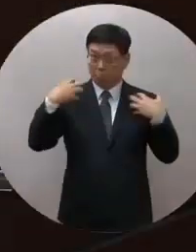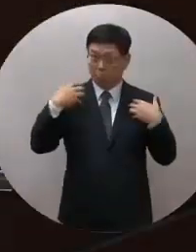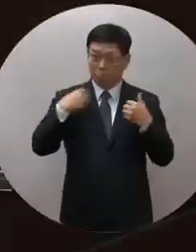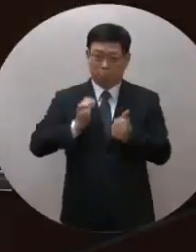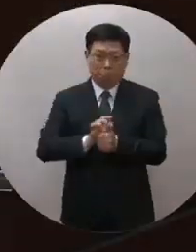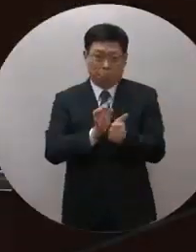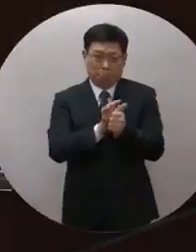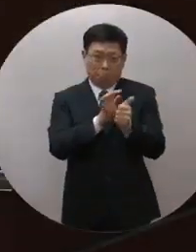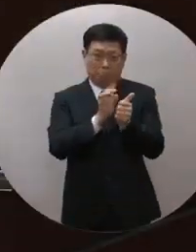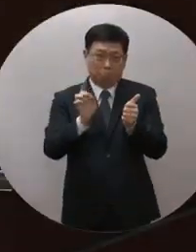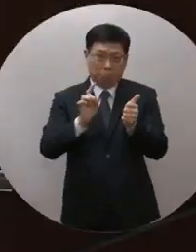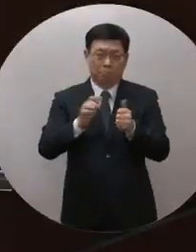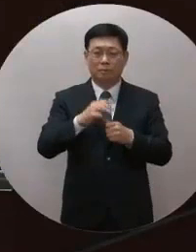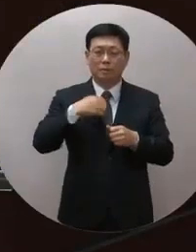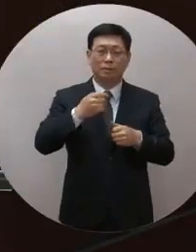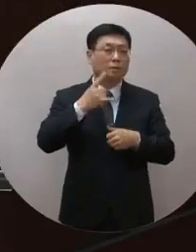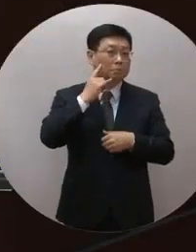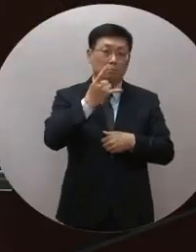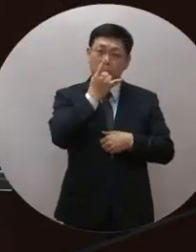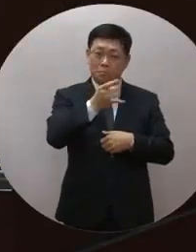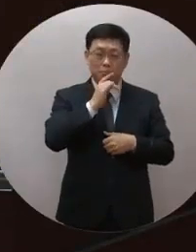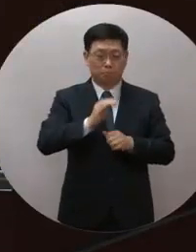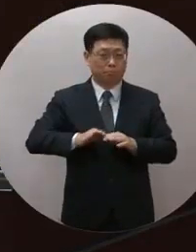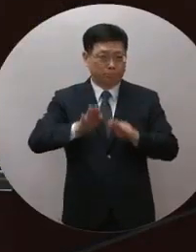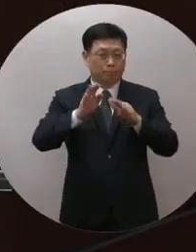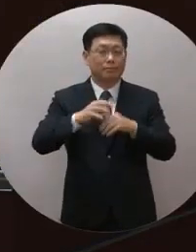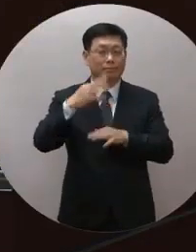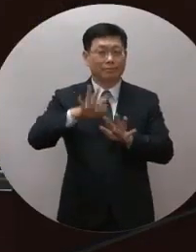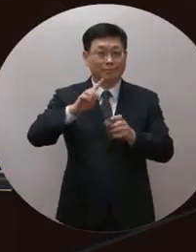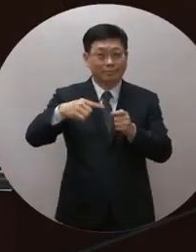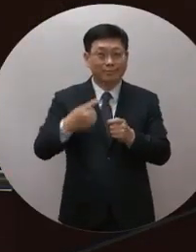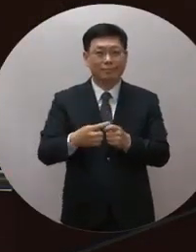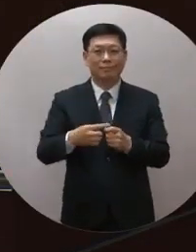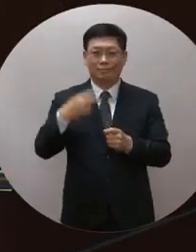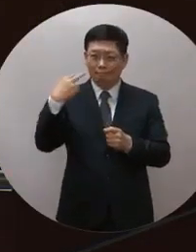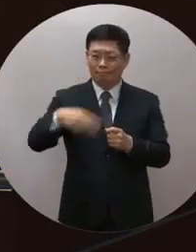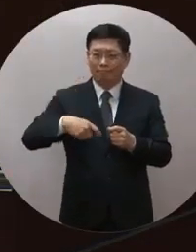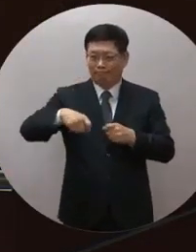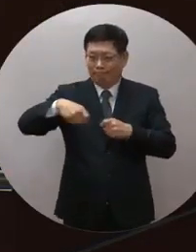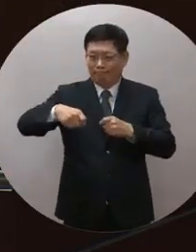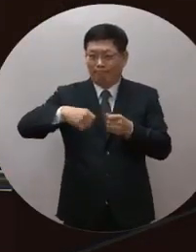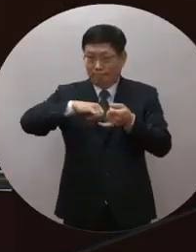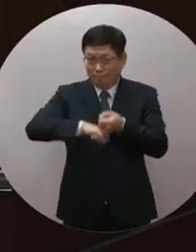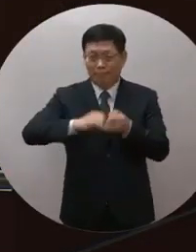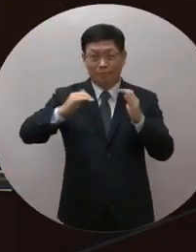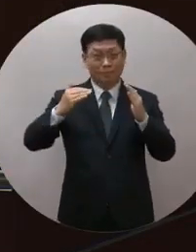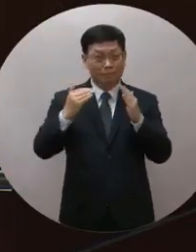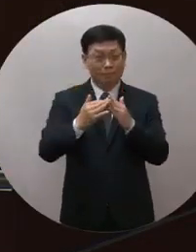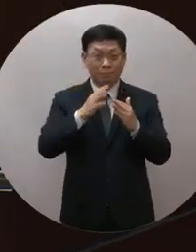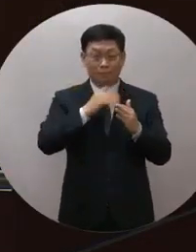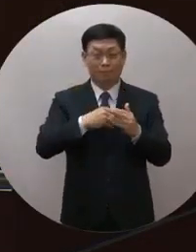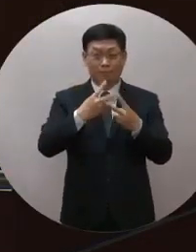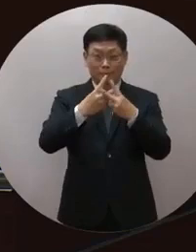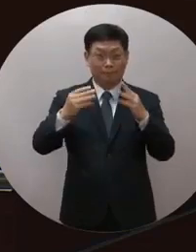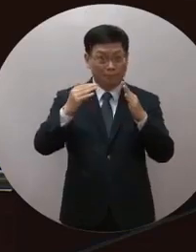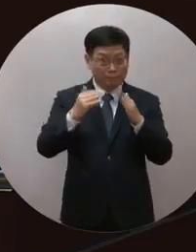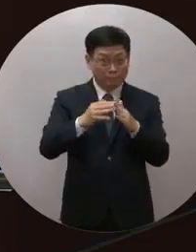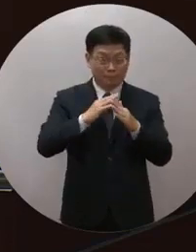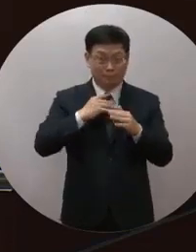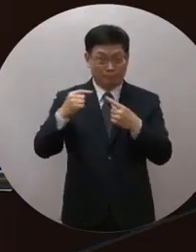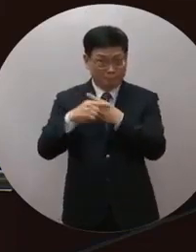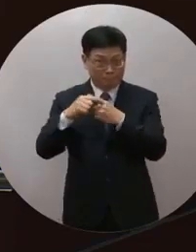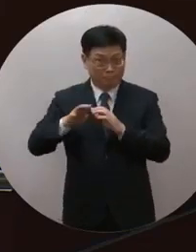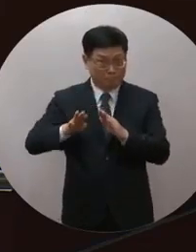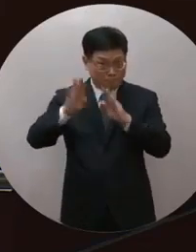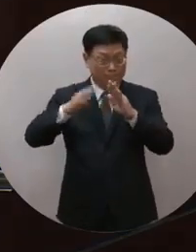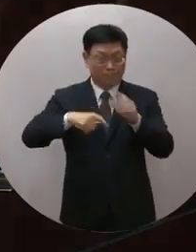动族语的发展。而今年也将拟定国家客家发展